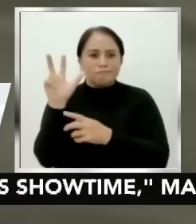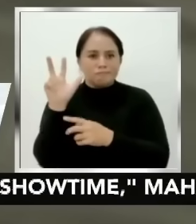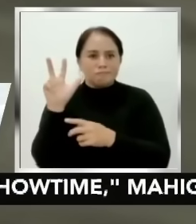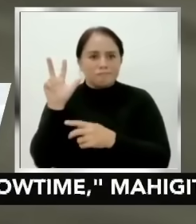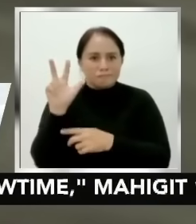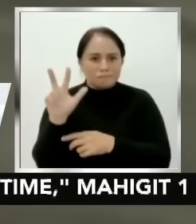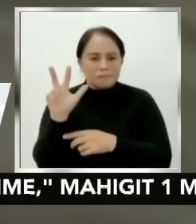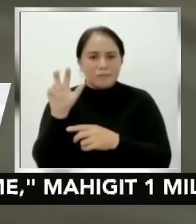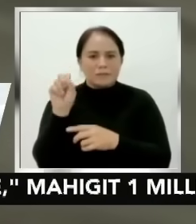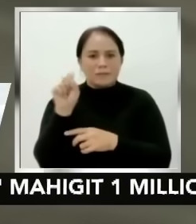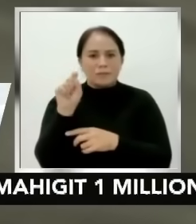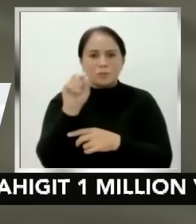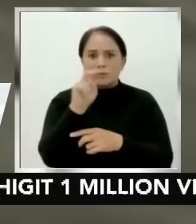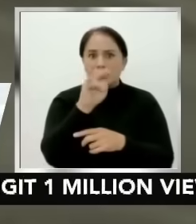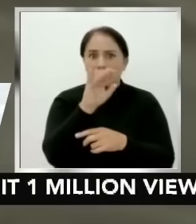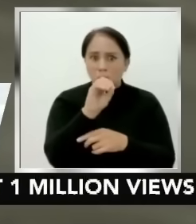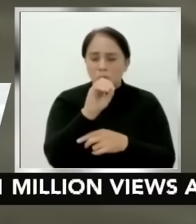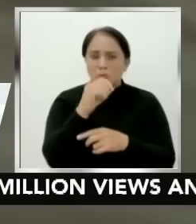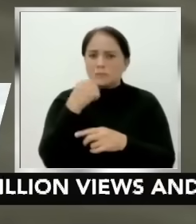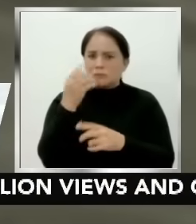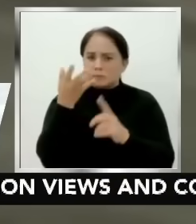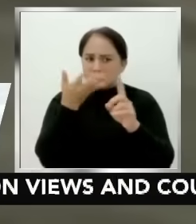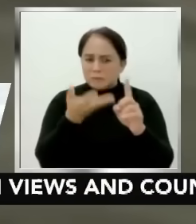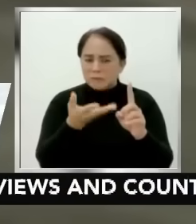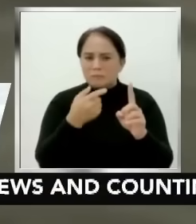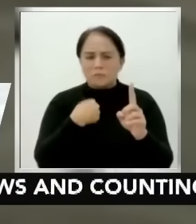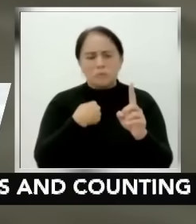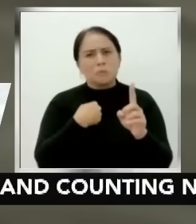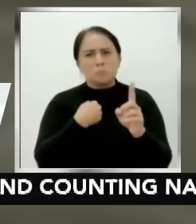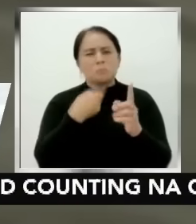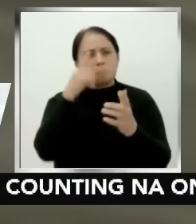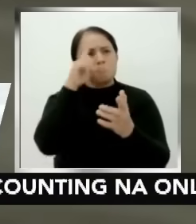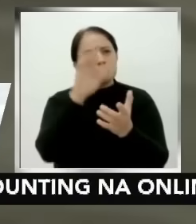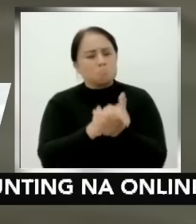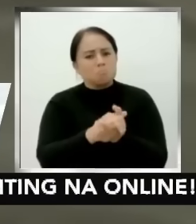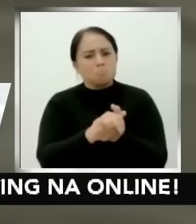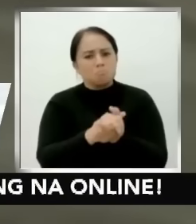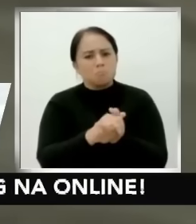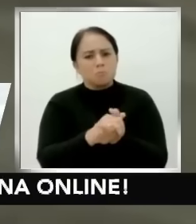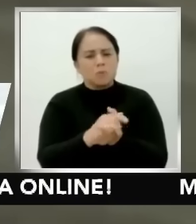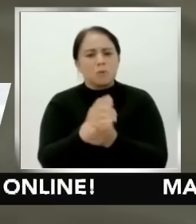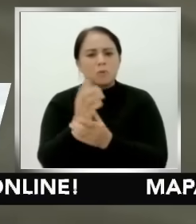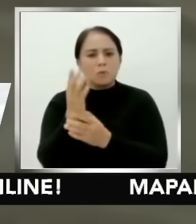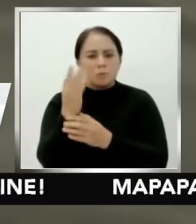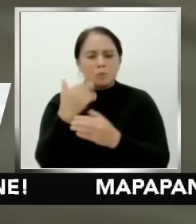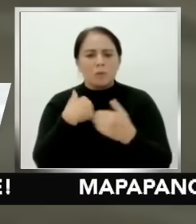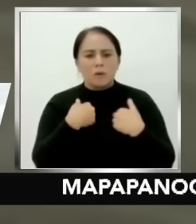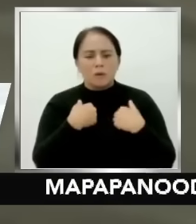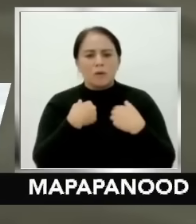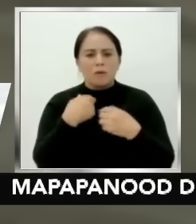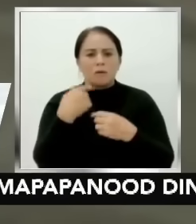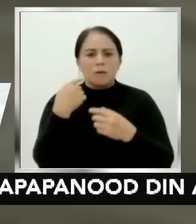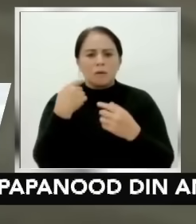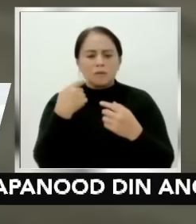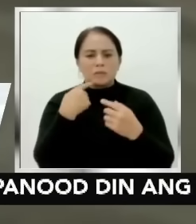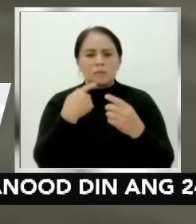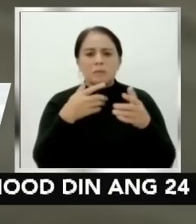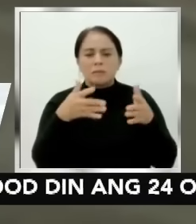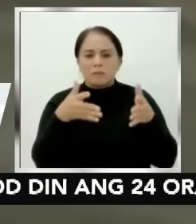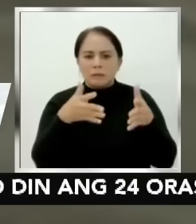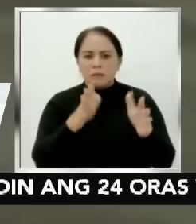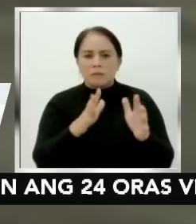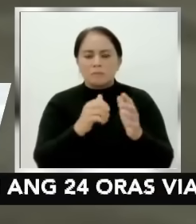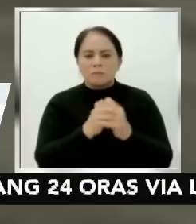misiya, kaya nadala rin kami, sir. By the 2019, yung Lindon, sir, pahayag siya na umakyat kami ng